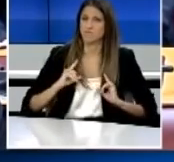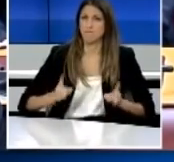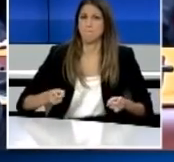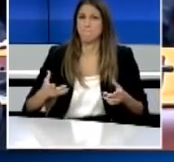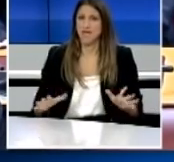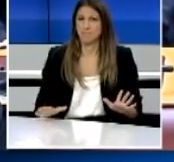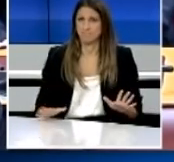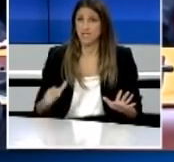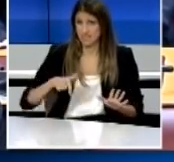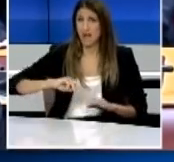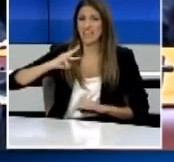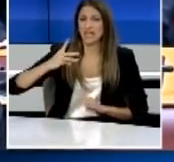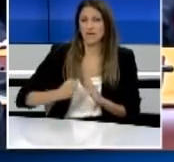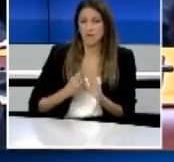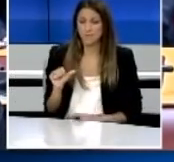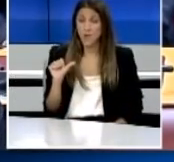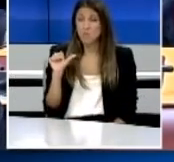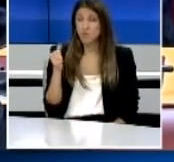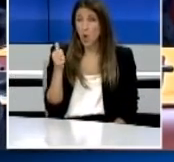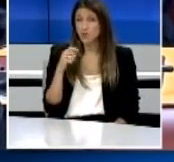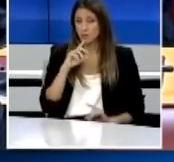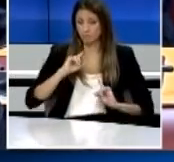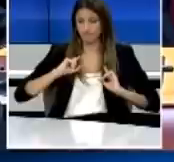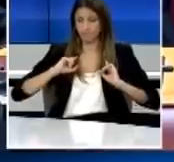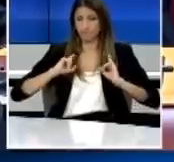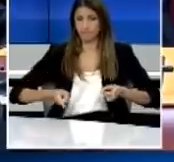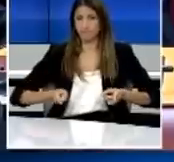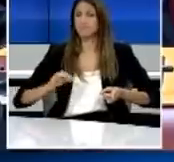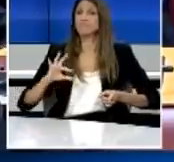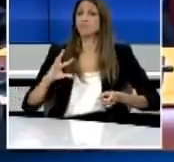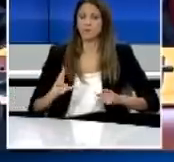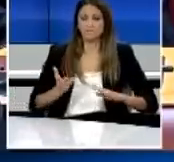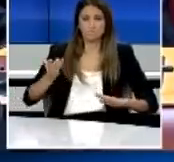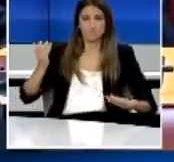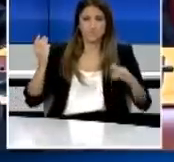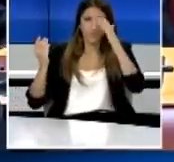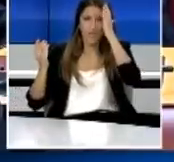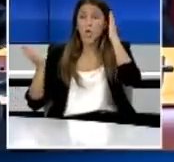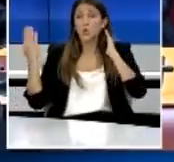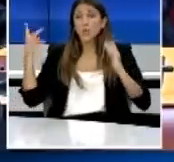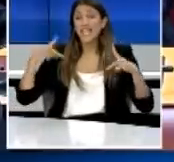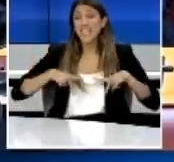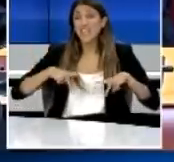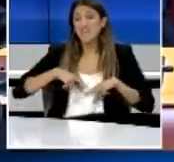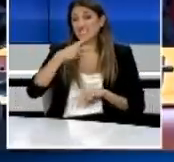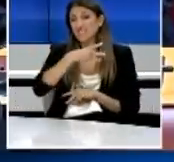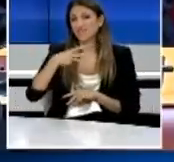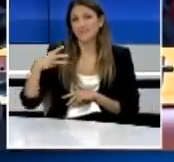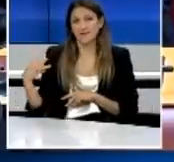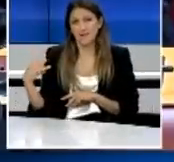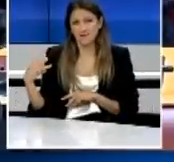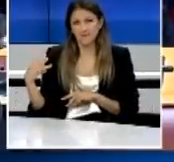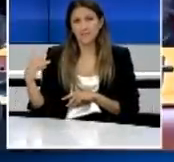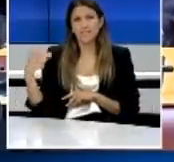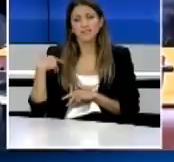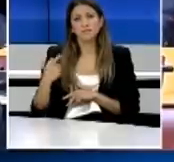αποφάσεις. Η πρώτη στρατηγική και κρίσιμη απόφαση για σας ήταν όταν τότε η κυβέρνηση του ΣΥΡΙΖΑ έφερνε σε αυτήν εδώ την